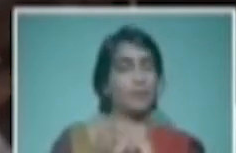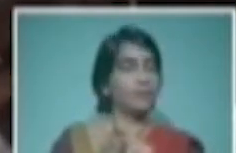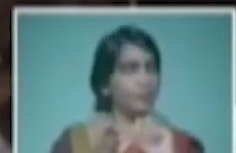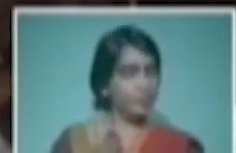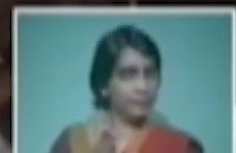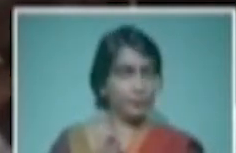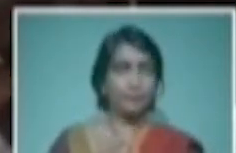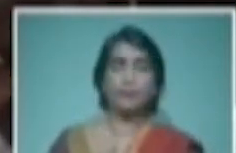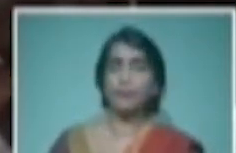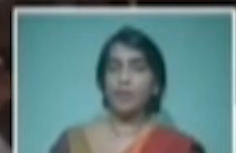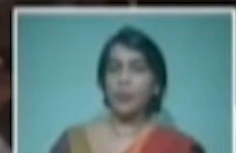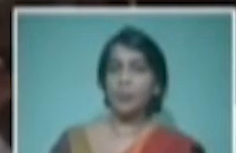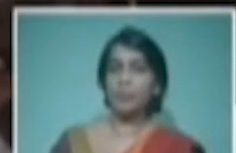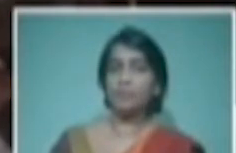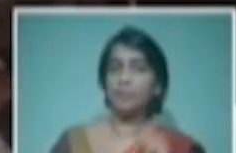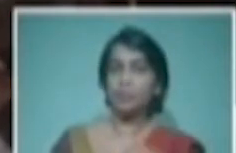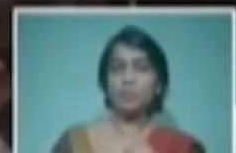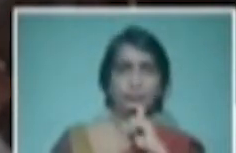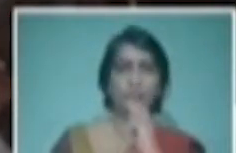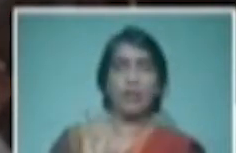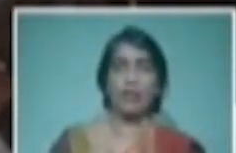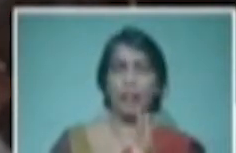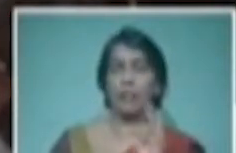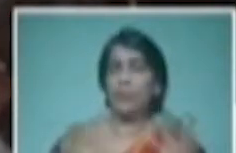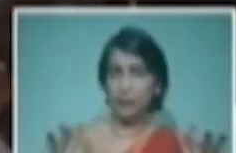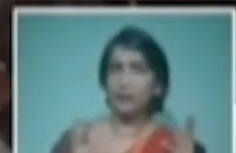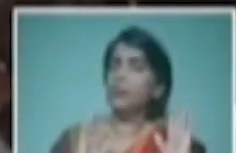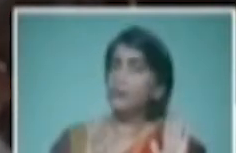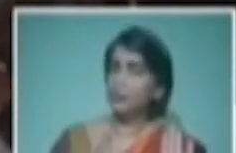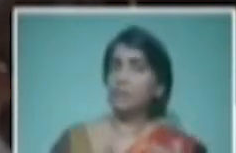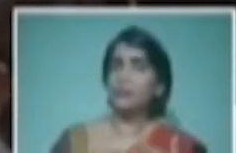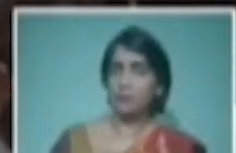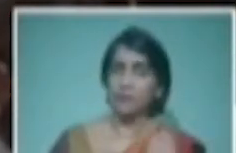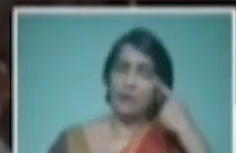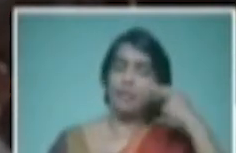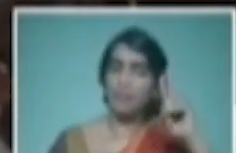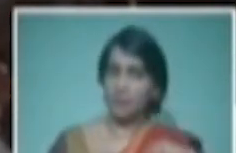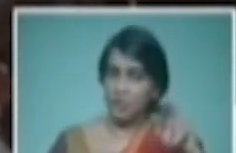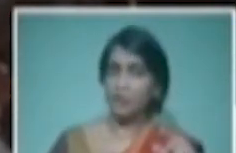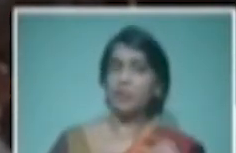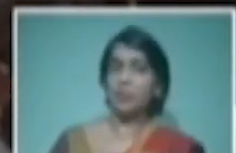සම්බන්ධයෙන් අද අධිකරණ ඇමතුමා නැහැ නමුත් මාත් විශ්වාස කරනවා